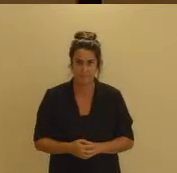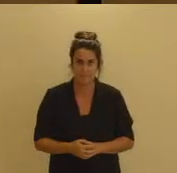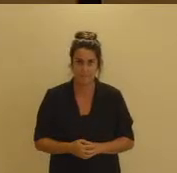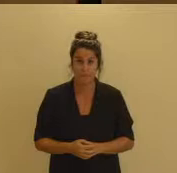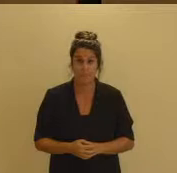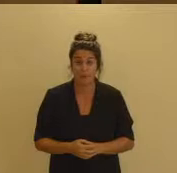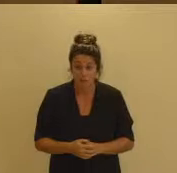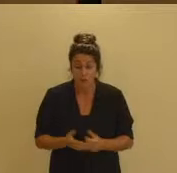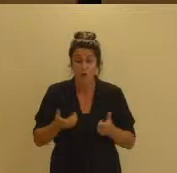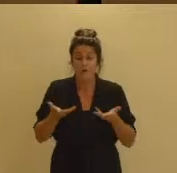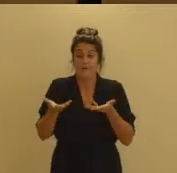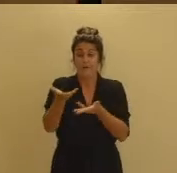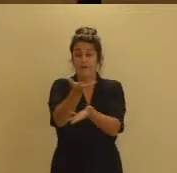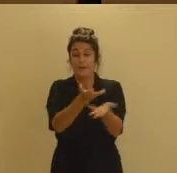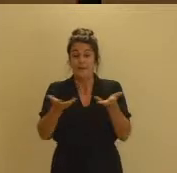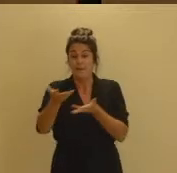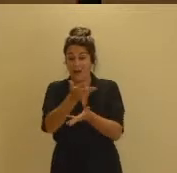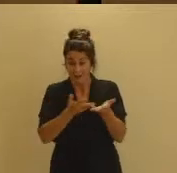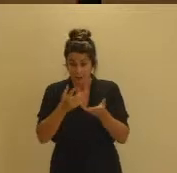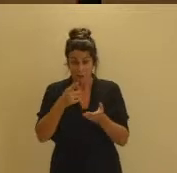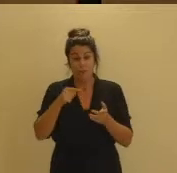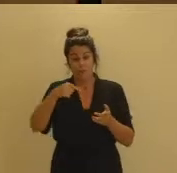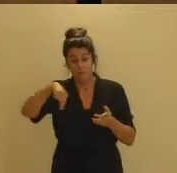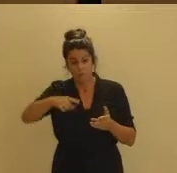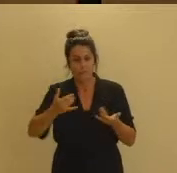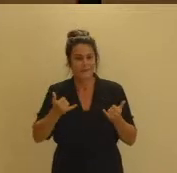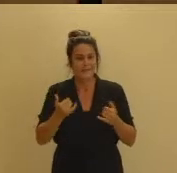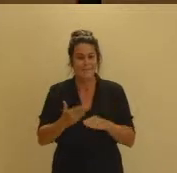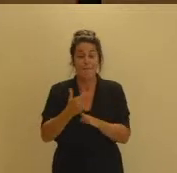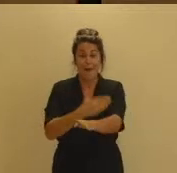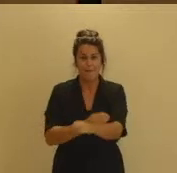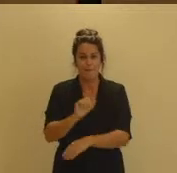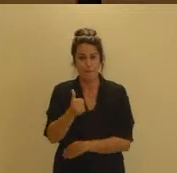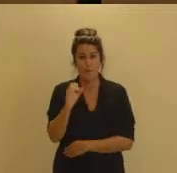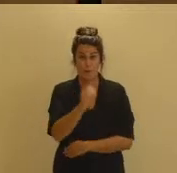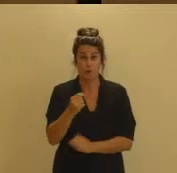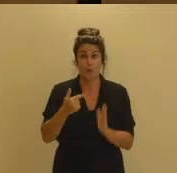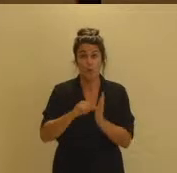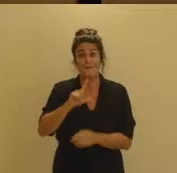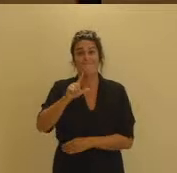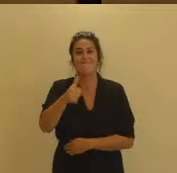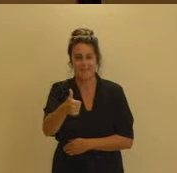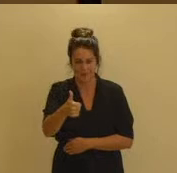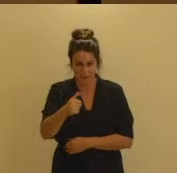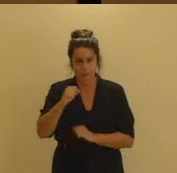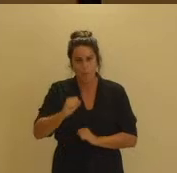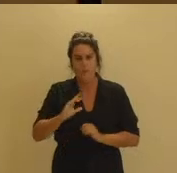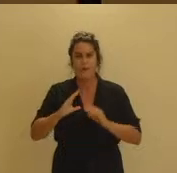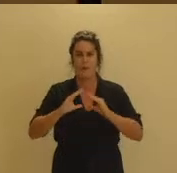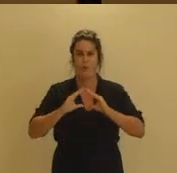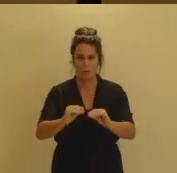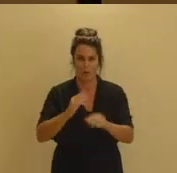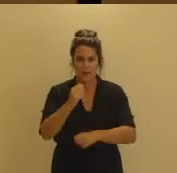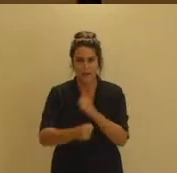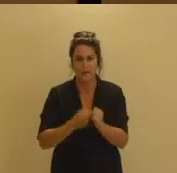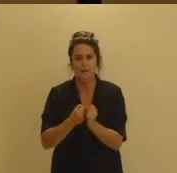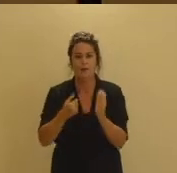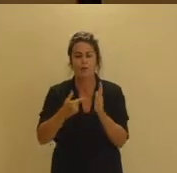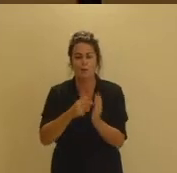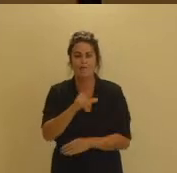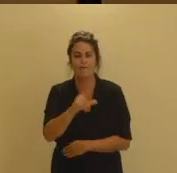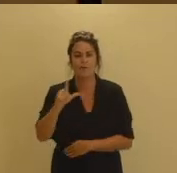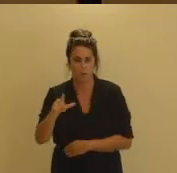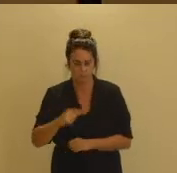La délibération doit intervenir avant le 1er octobre 2021 pour être applicable à compter de l'année